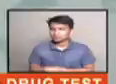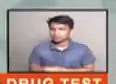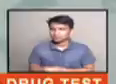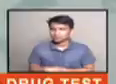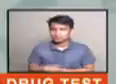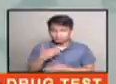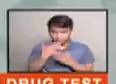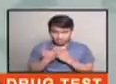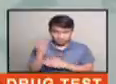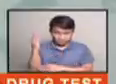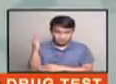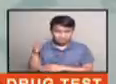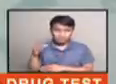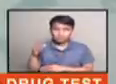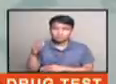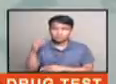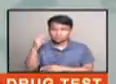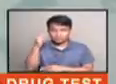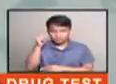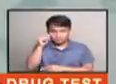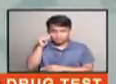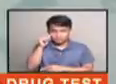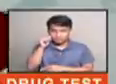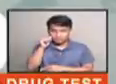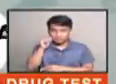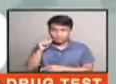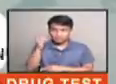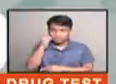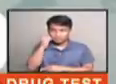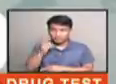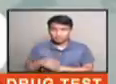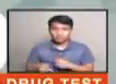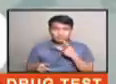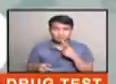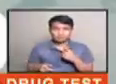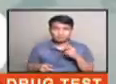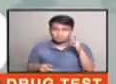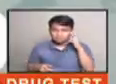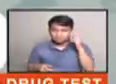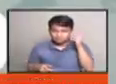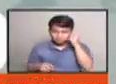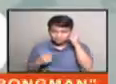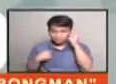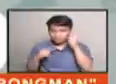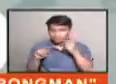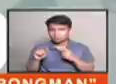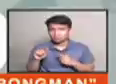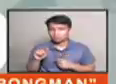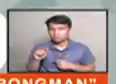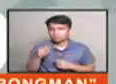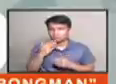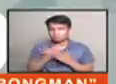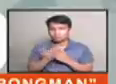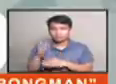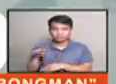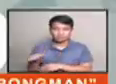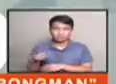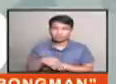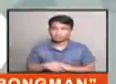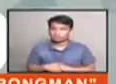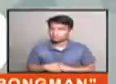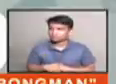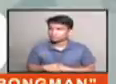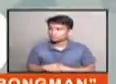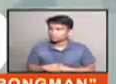Dios, magandang tanghali po, ma'am. Sino po sila, sir? Ma'am, si Raffy Tulfo po sa TV5. Ay, sir, good afternoon po, Sir